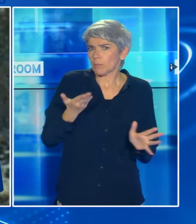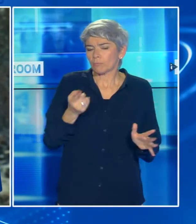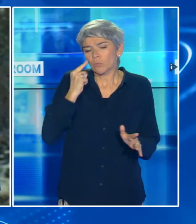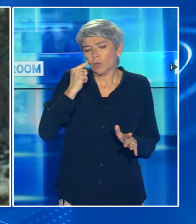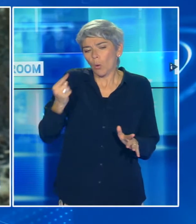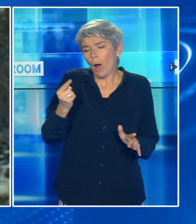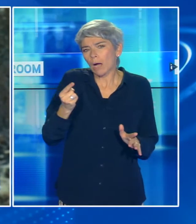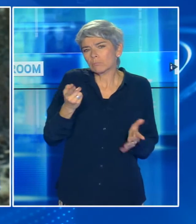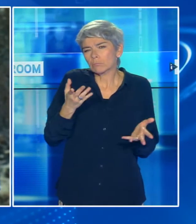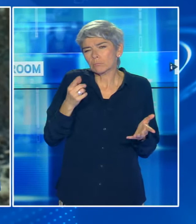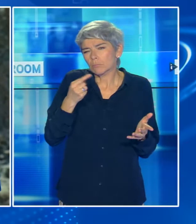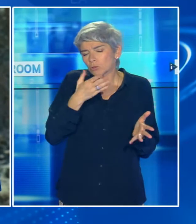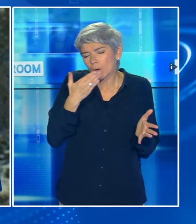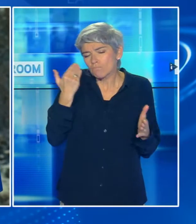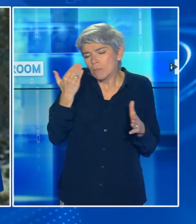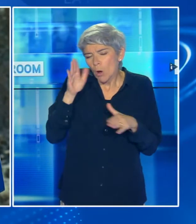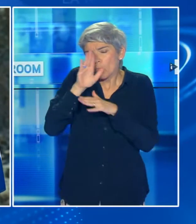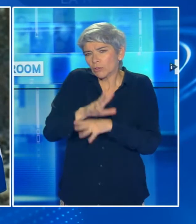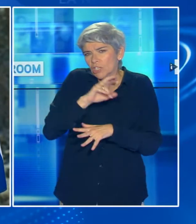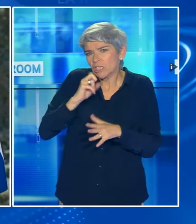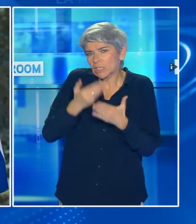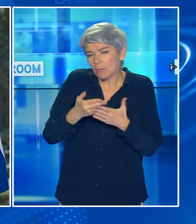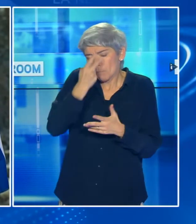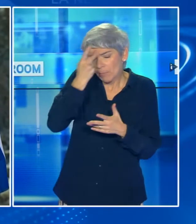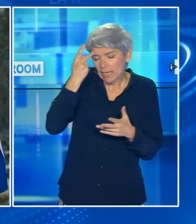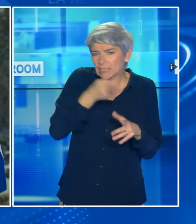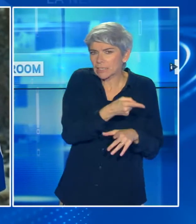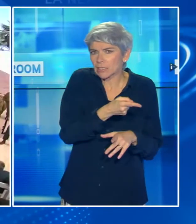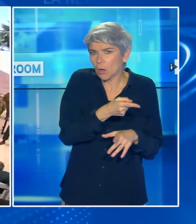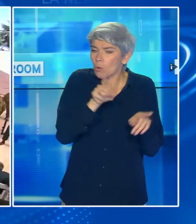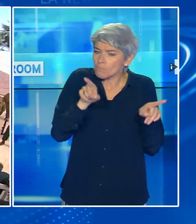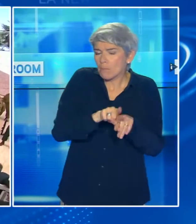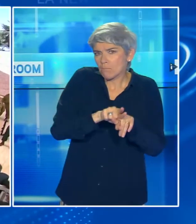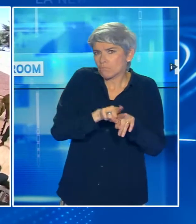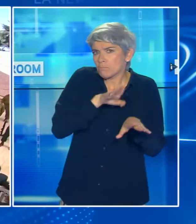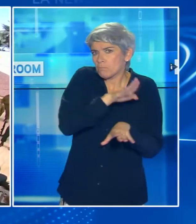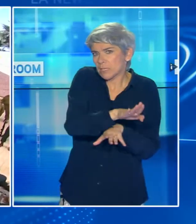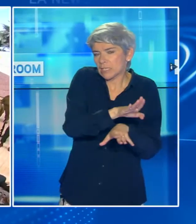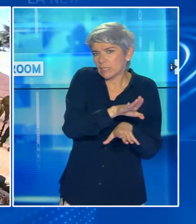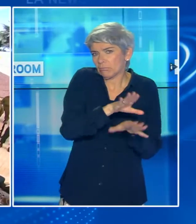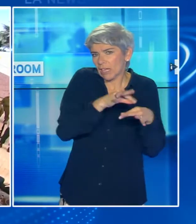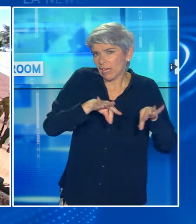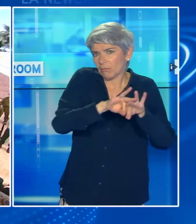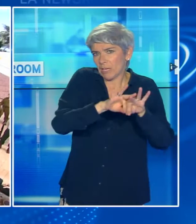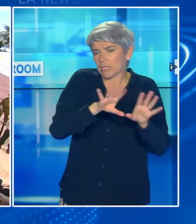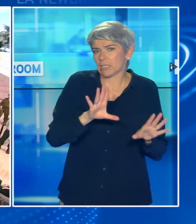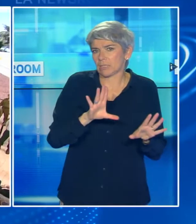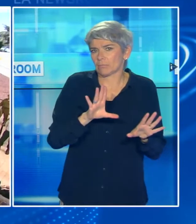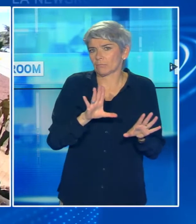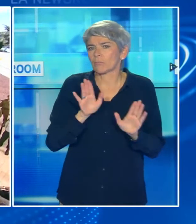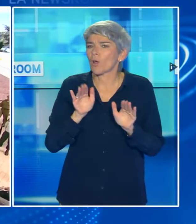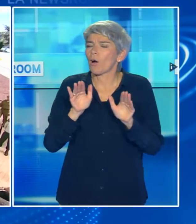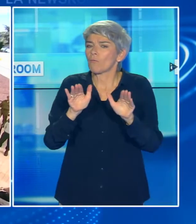que l'idée sioniste serait mieux protégée quand les Palestiniens auraient eux aussi leur propre État. Des